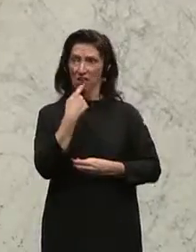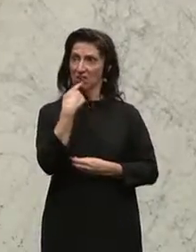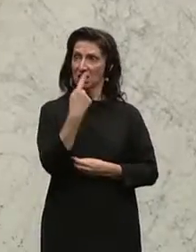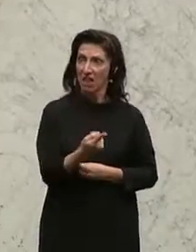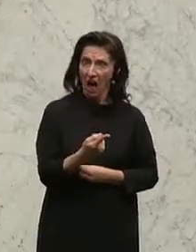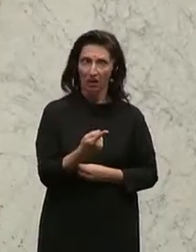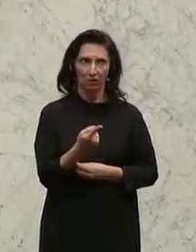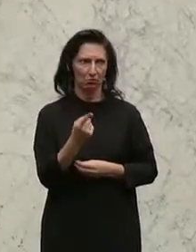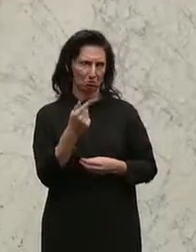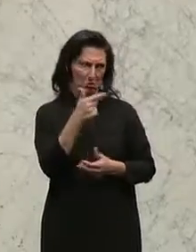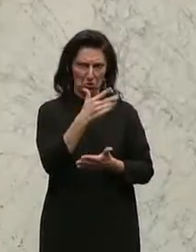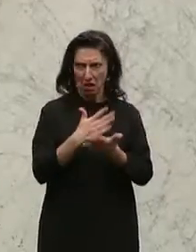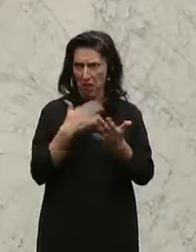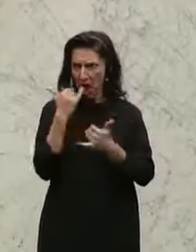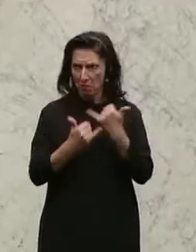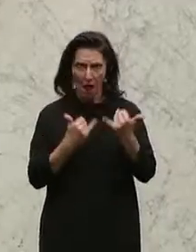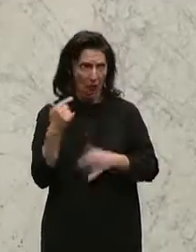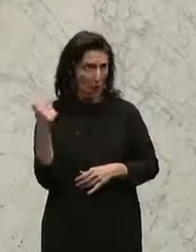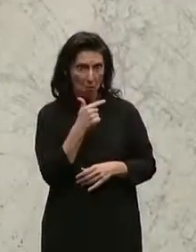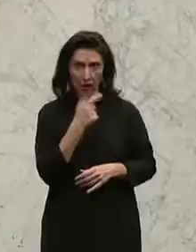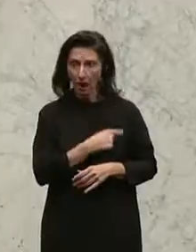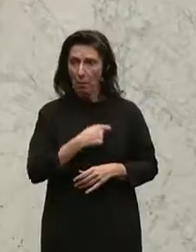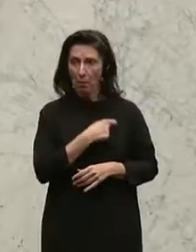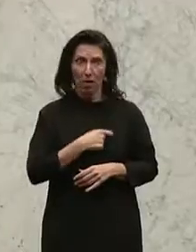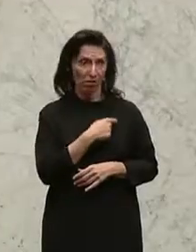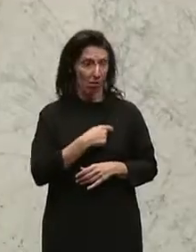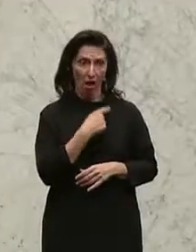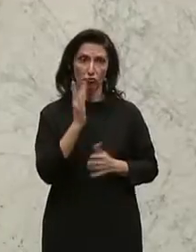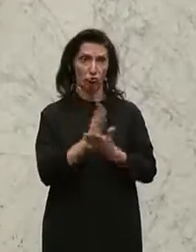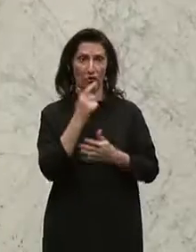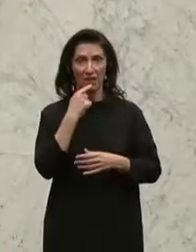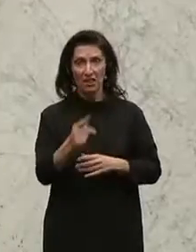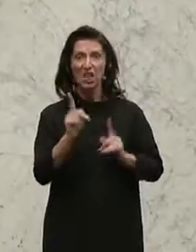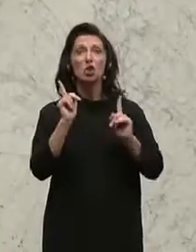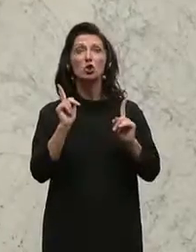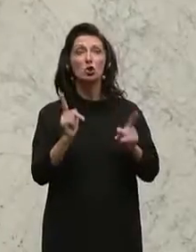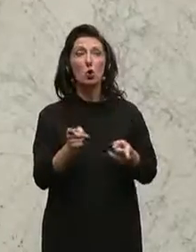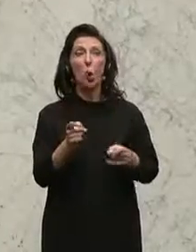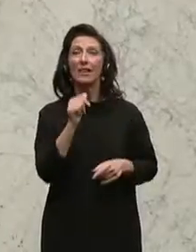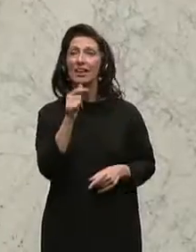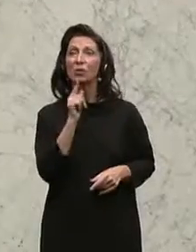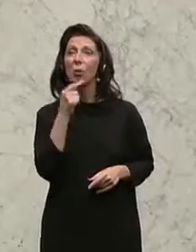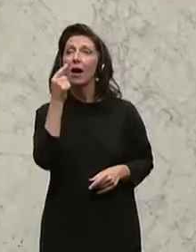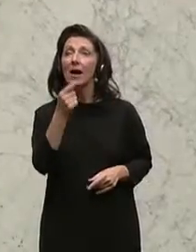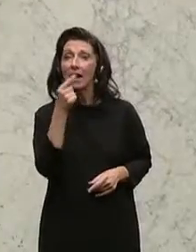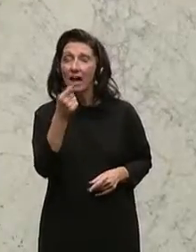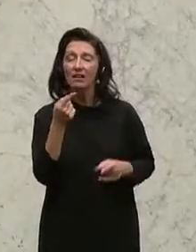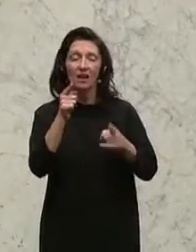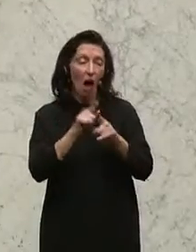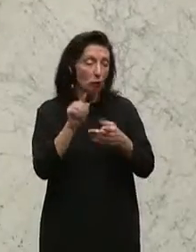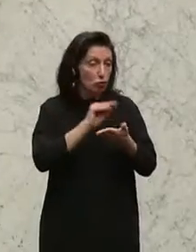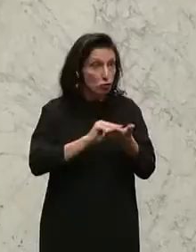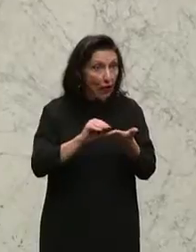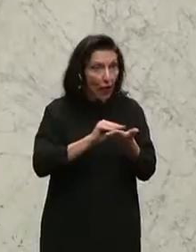seit mittlerweile 2,5 Jahren höre ich von beiden Parteien das unisono, endlich einmal auch zu verschriftlichen und in einer Willenserklärung